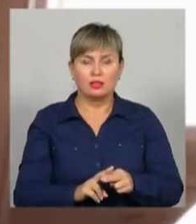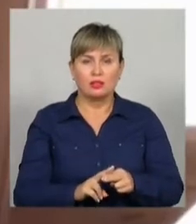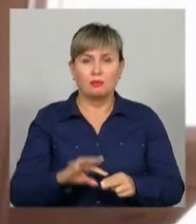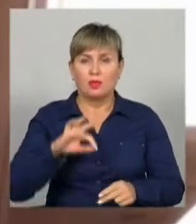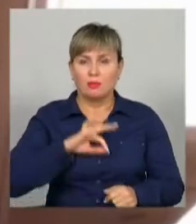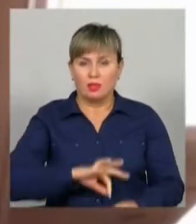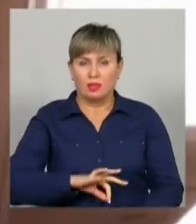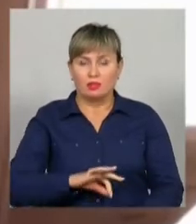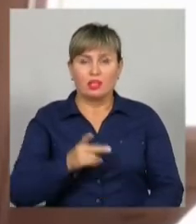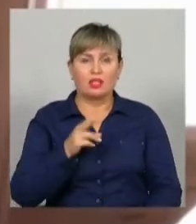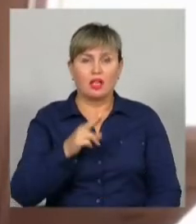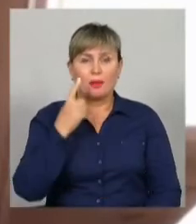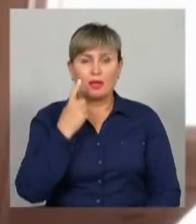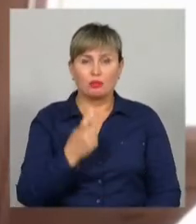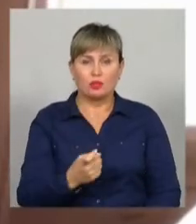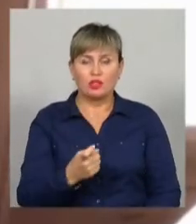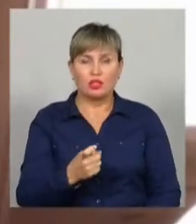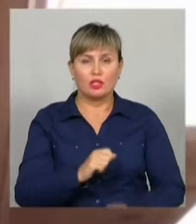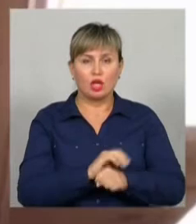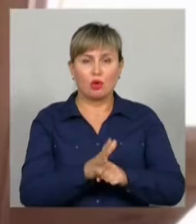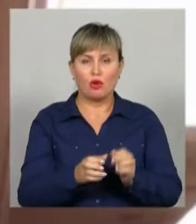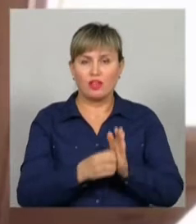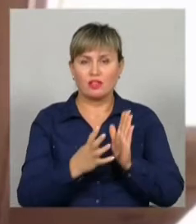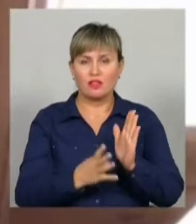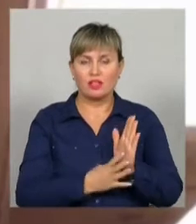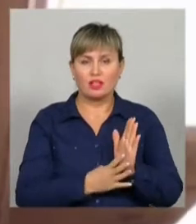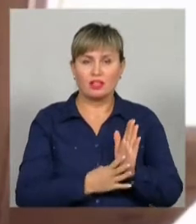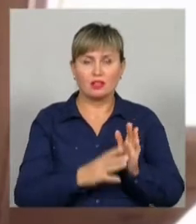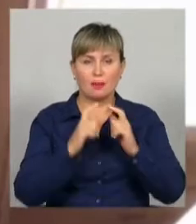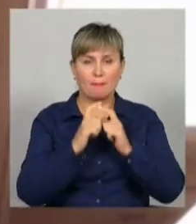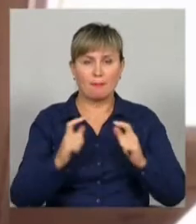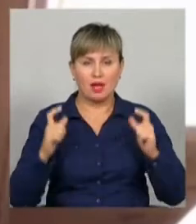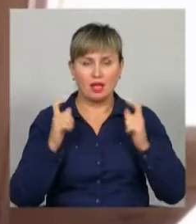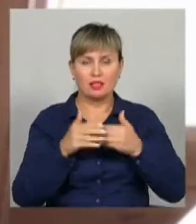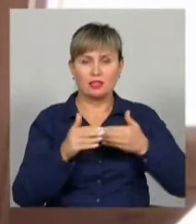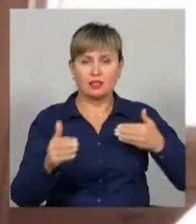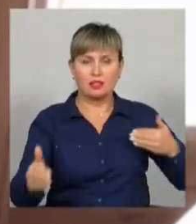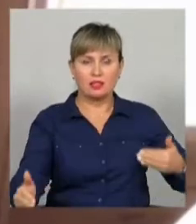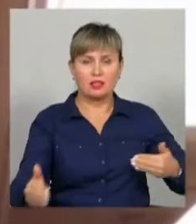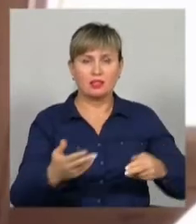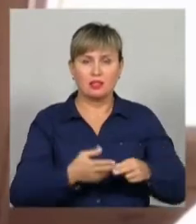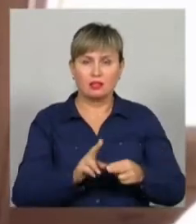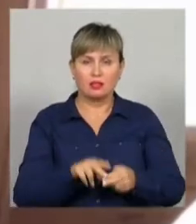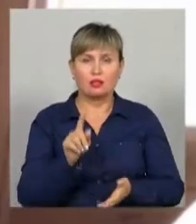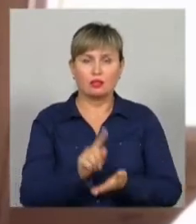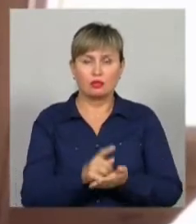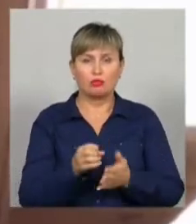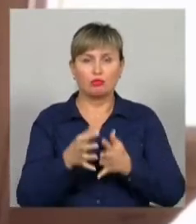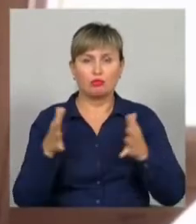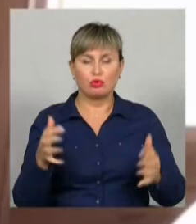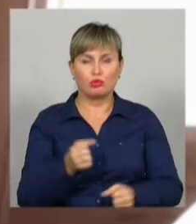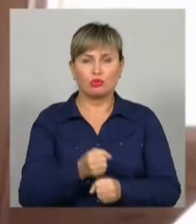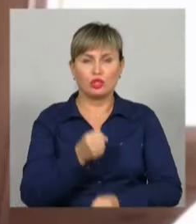применяются для предупреждения COVID-19, такие как ношение масок, соблюдение социальной дистанции, они, конечно, должны еще больше